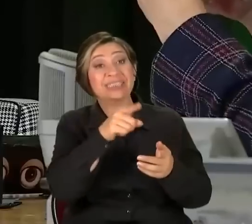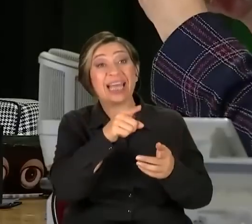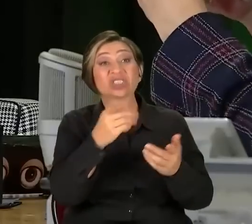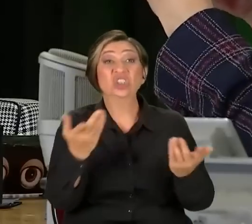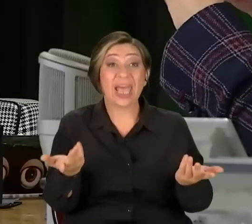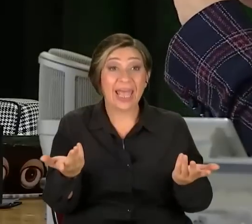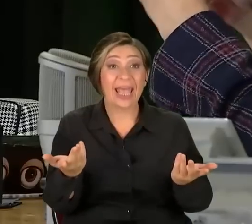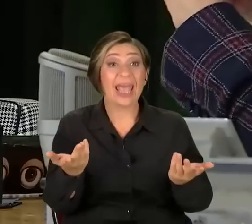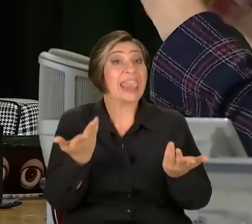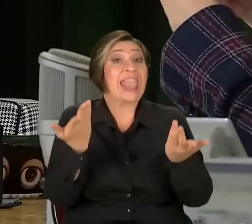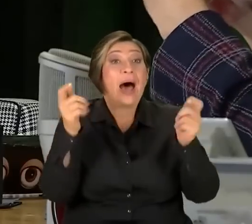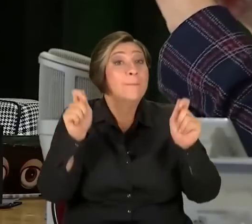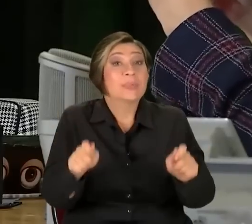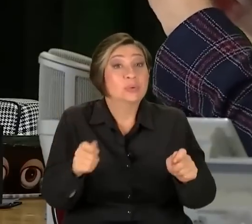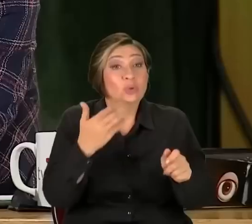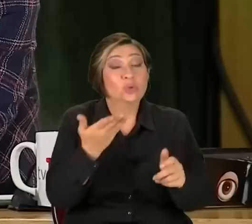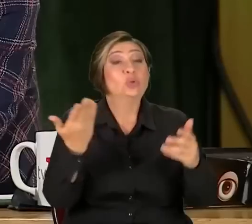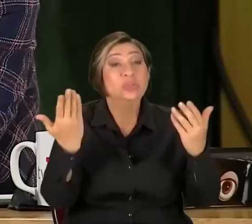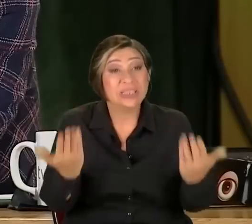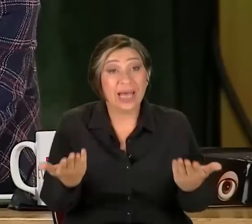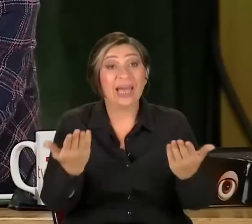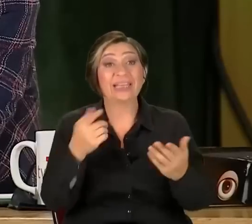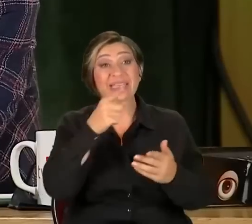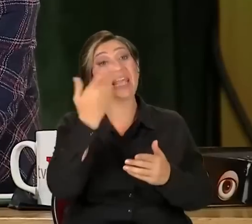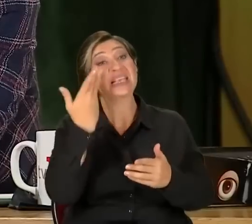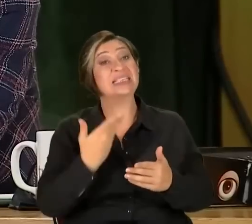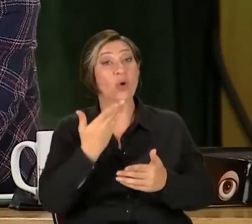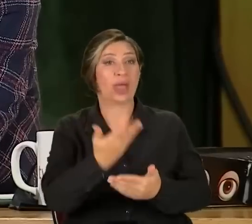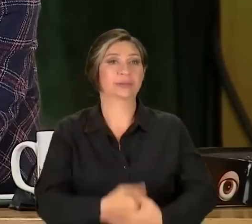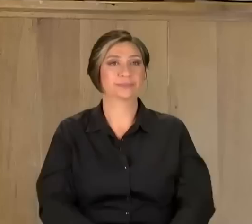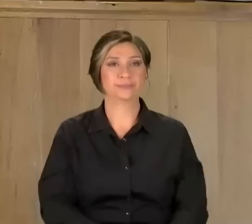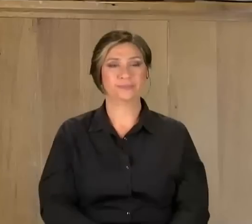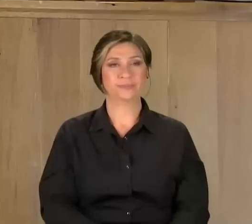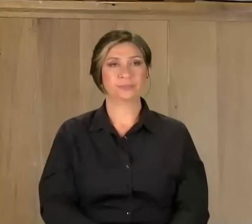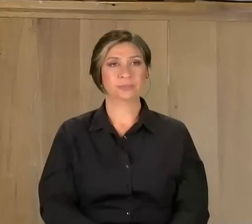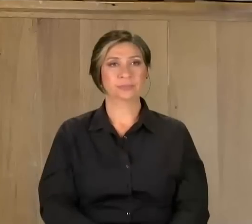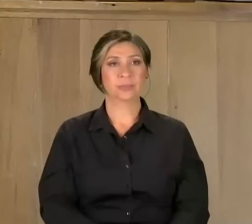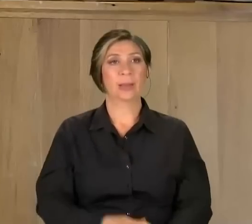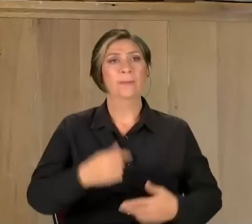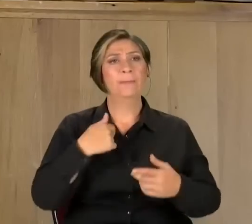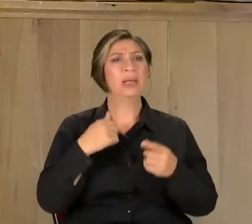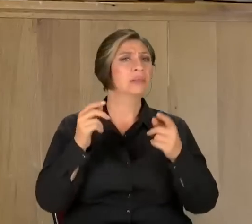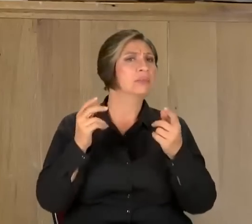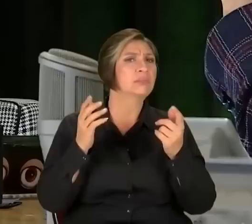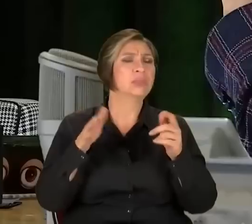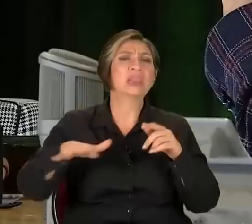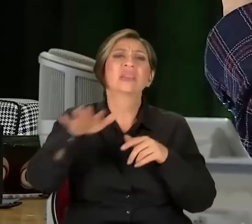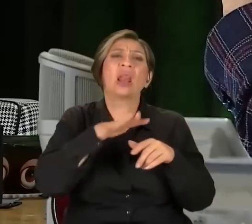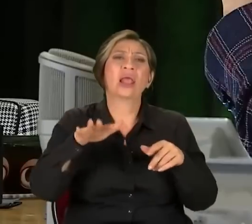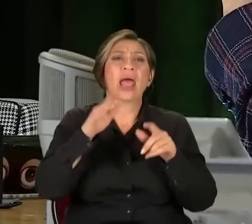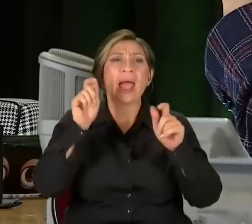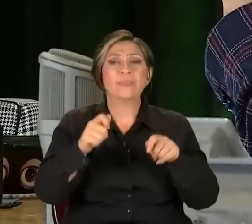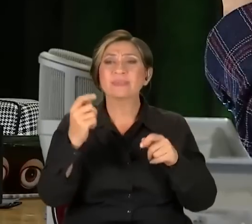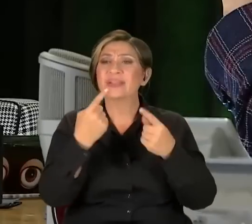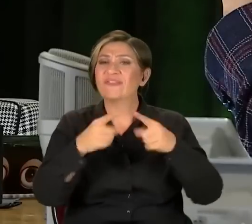Sence ne yapıyorsun da seni izliyorlar? Ya ben genelde yaptığım